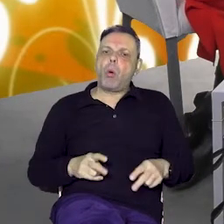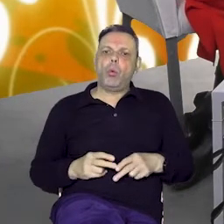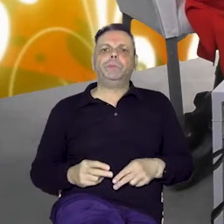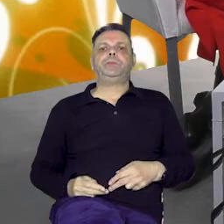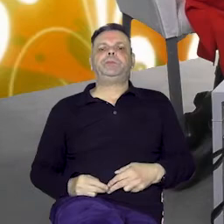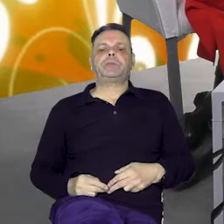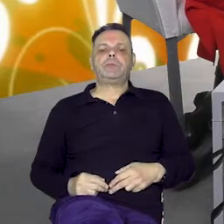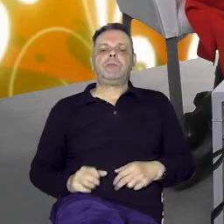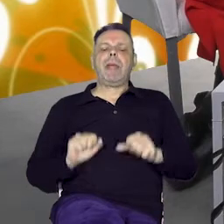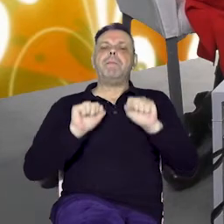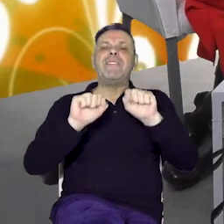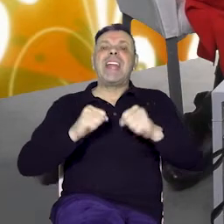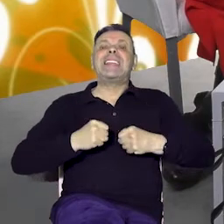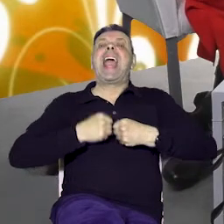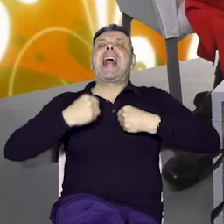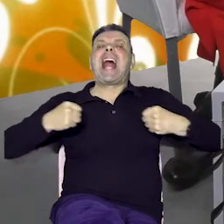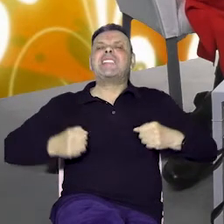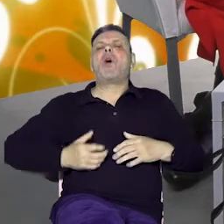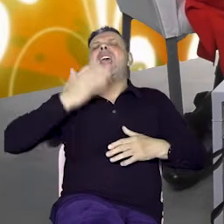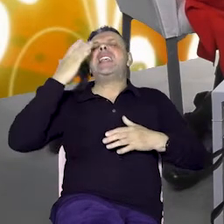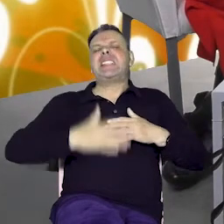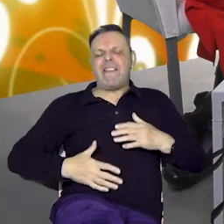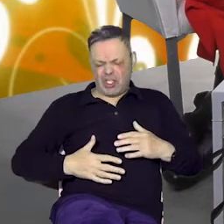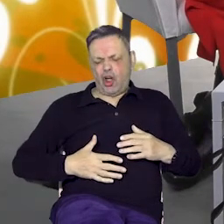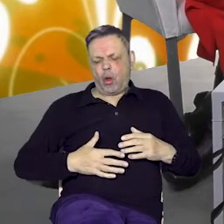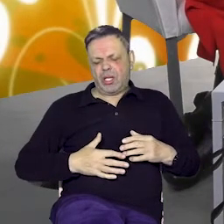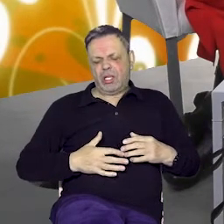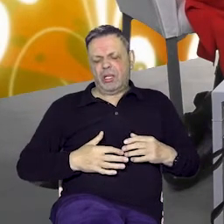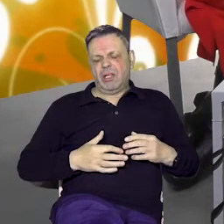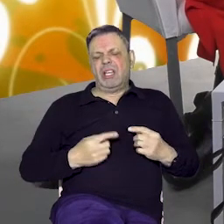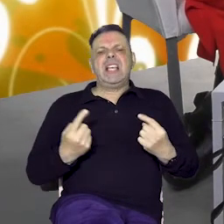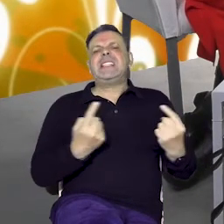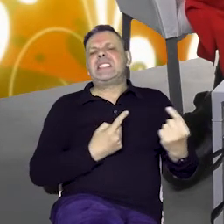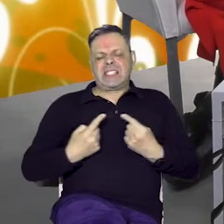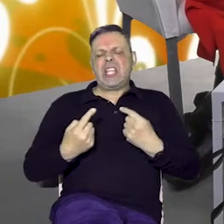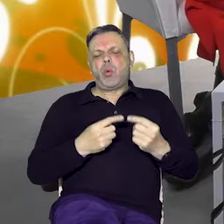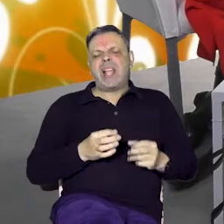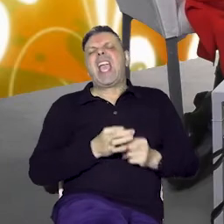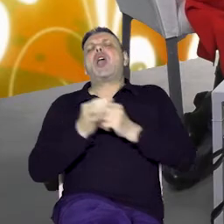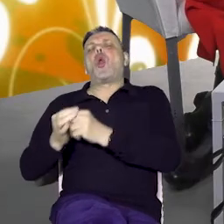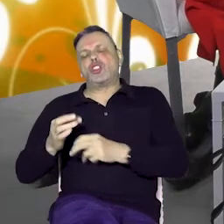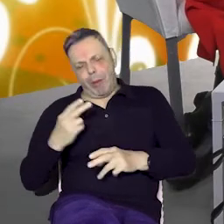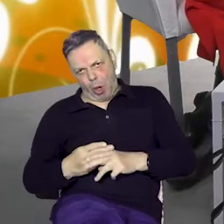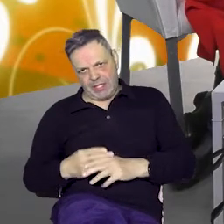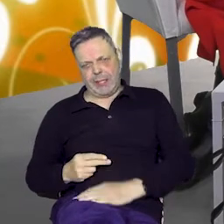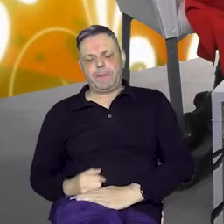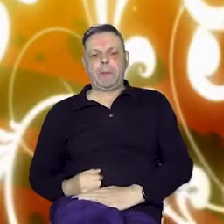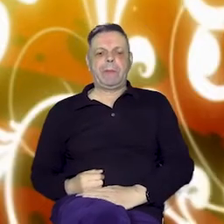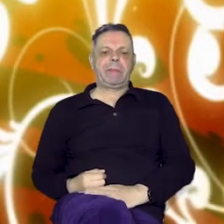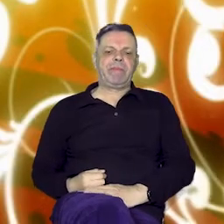stvari prevenirati razvoj završnog stadija kolačnog bubrežne bolesti, odnosno potrebu za dijalizom i za transplantacijom bubrega.